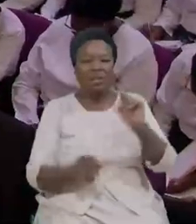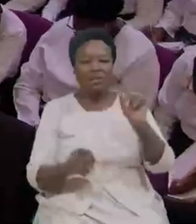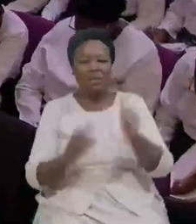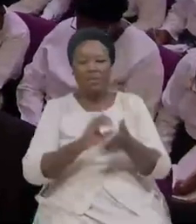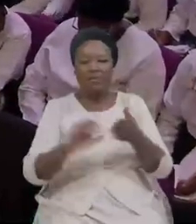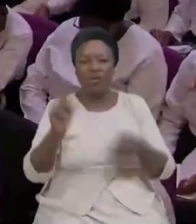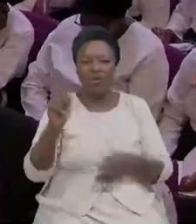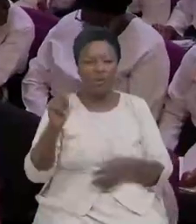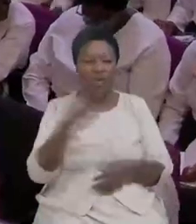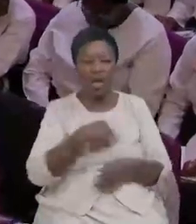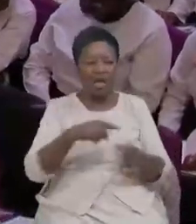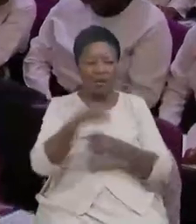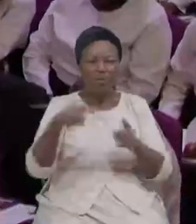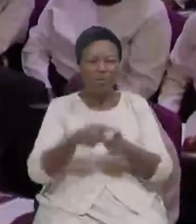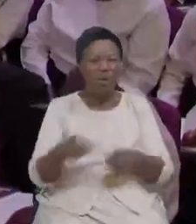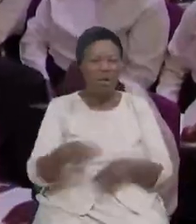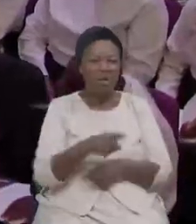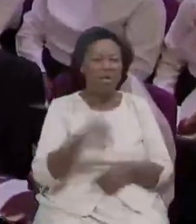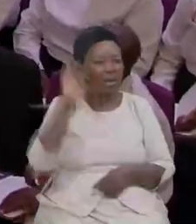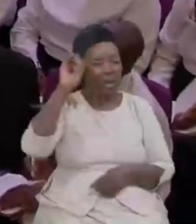21. 2 Chroniques 20,